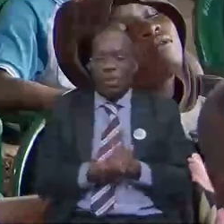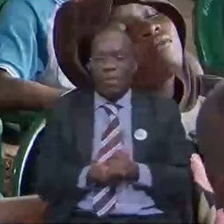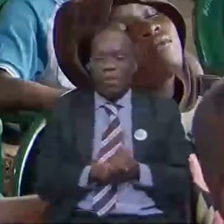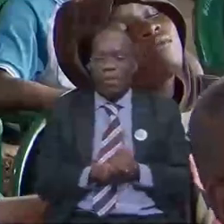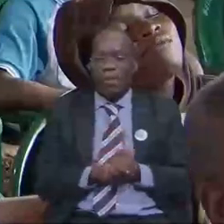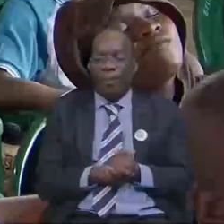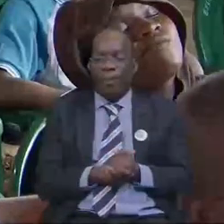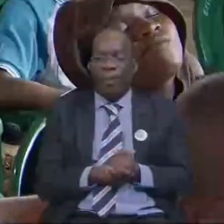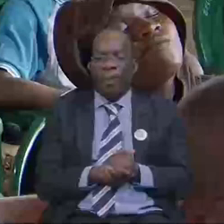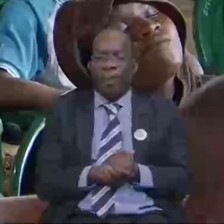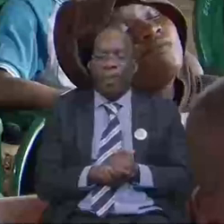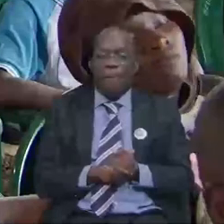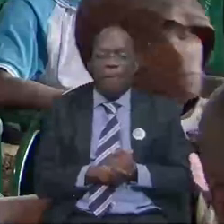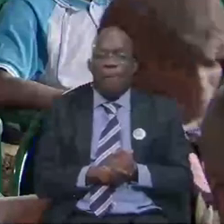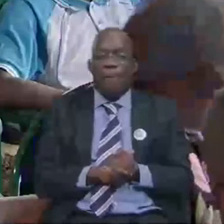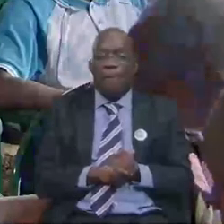vous voyez ceci